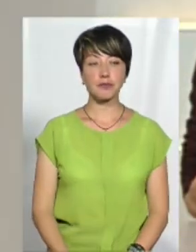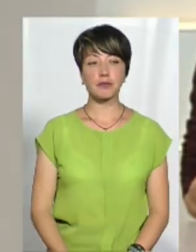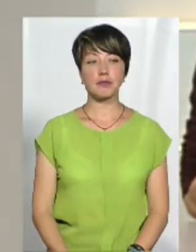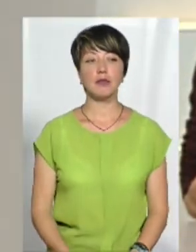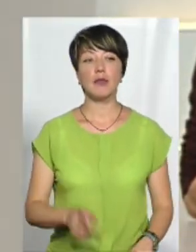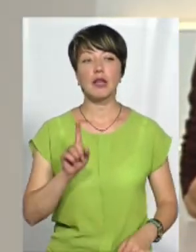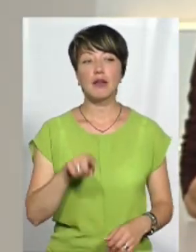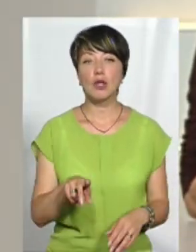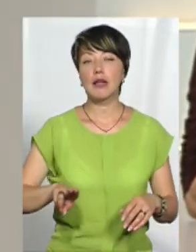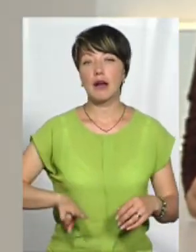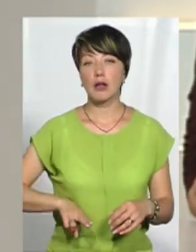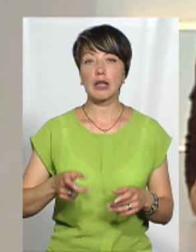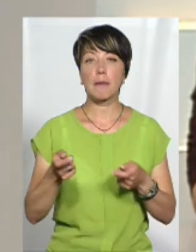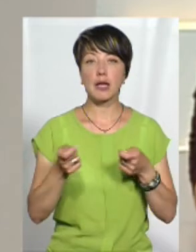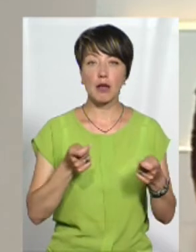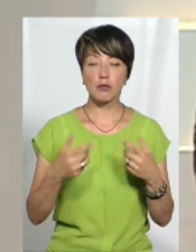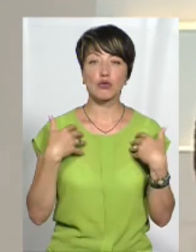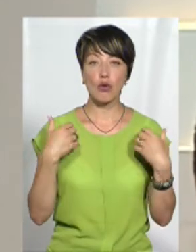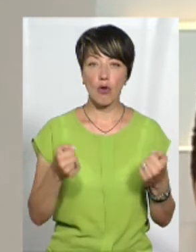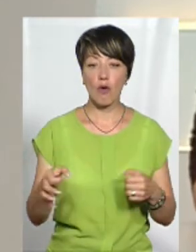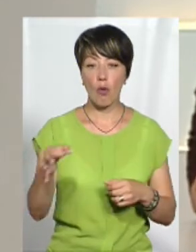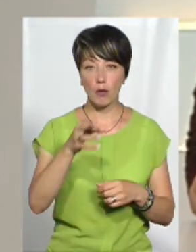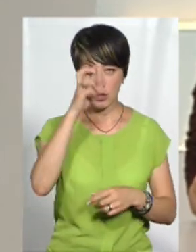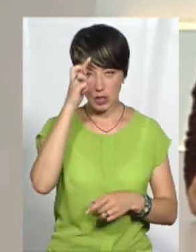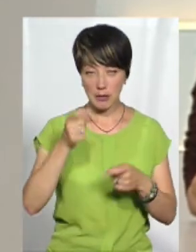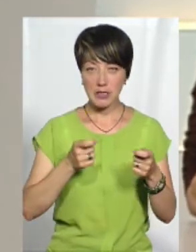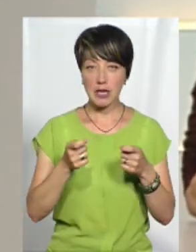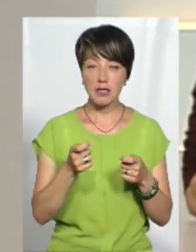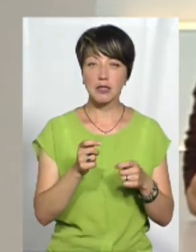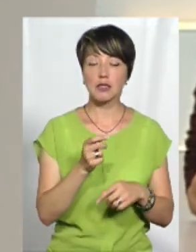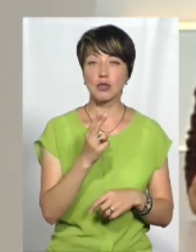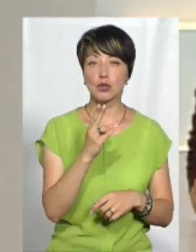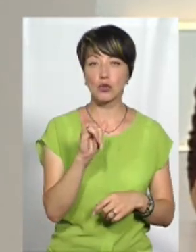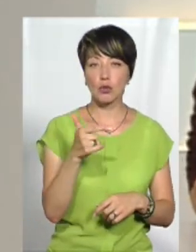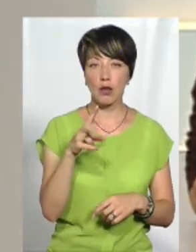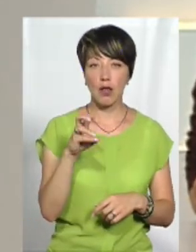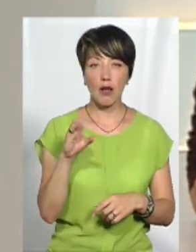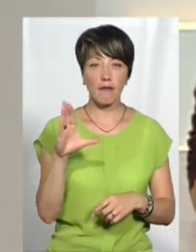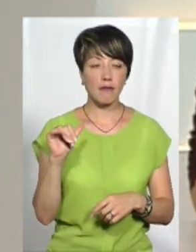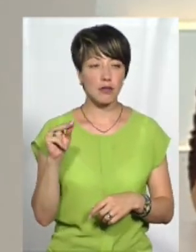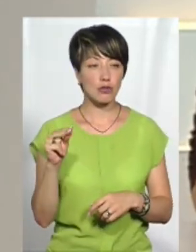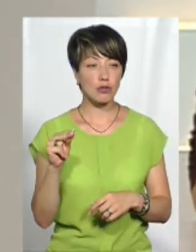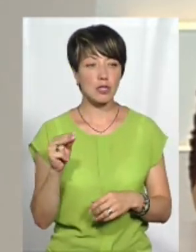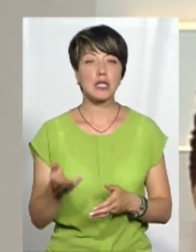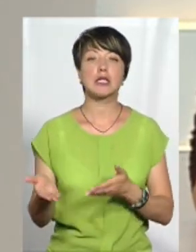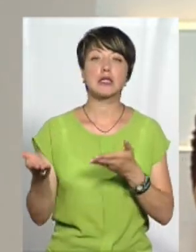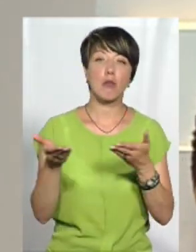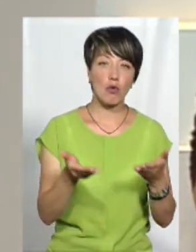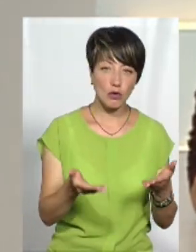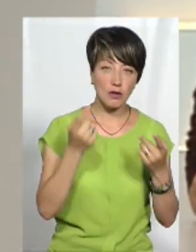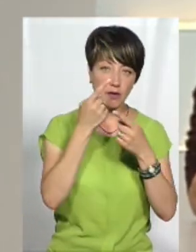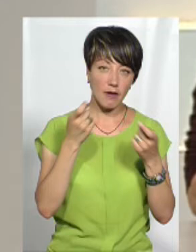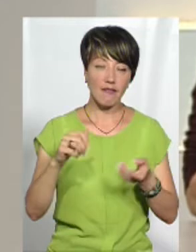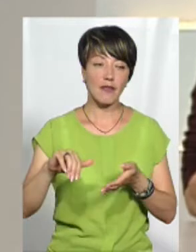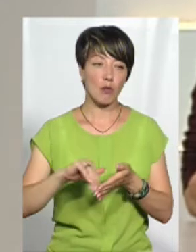директор департаменту здоров'я Хмельницької обласної державної адміністрації Яків Цоглевич, ми запрошували його до ефіру, але, на